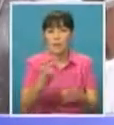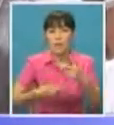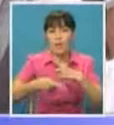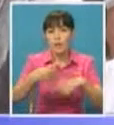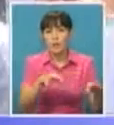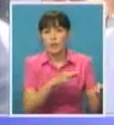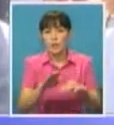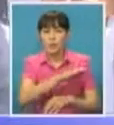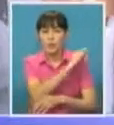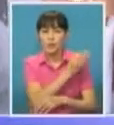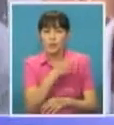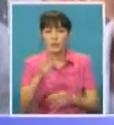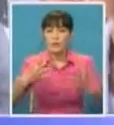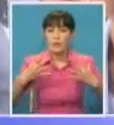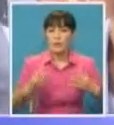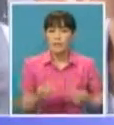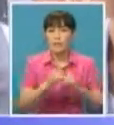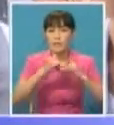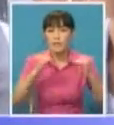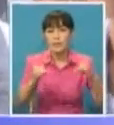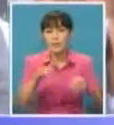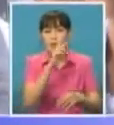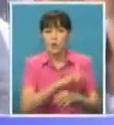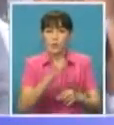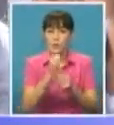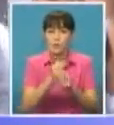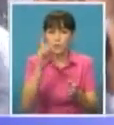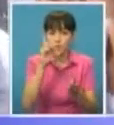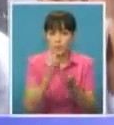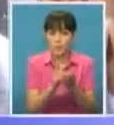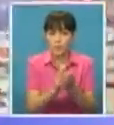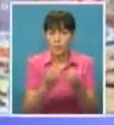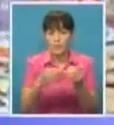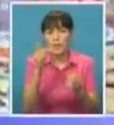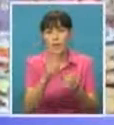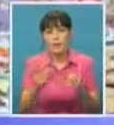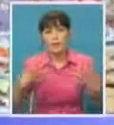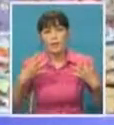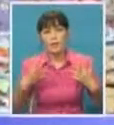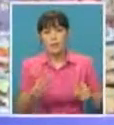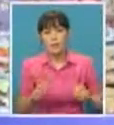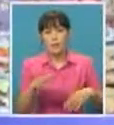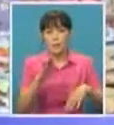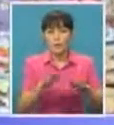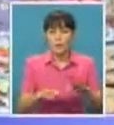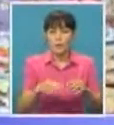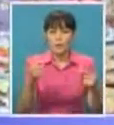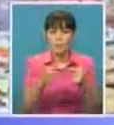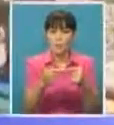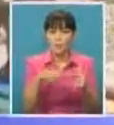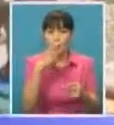шараларын күшейтіп, тұрғындардың денсаулығын нығайту жолынан аянбай тер төгу міндетін жүктейді. Халқымыз дені саудың жаны сау деп орынды